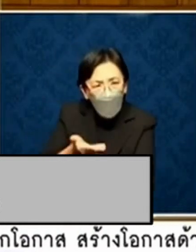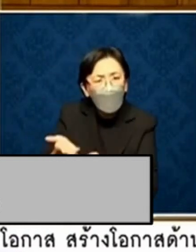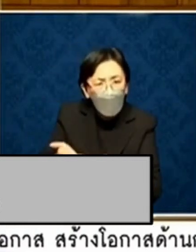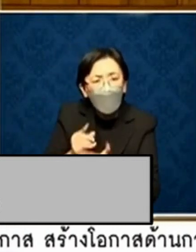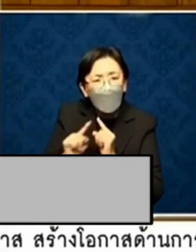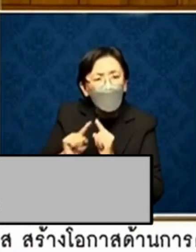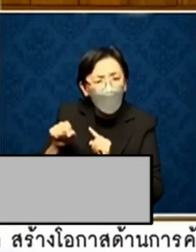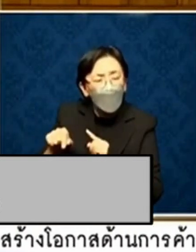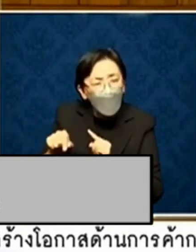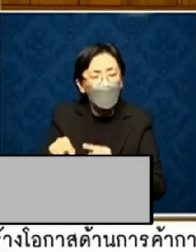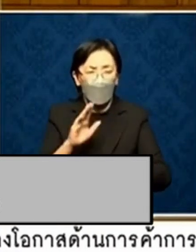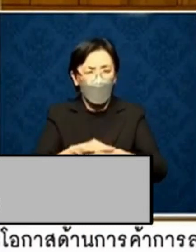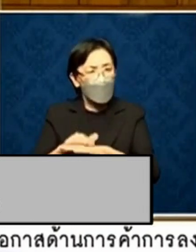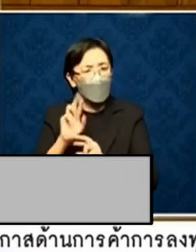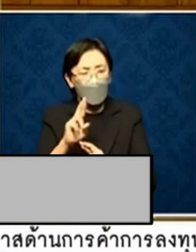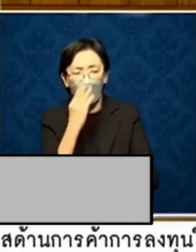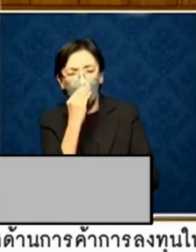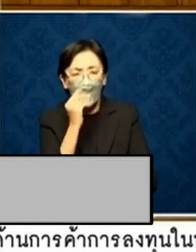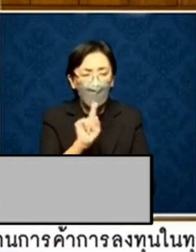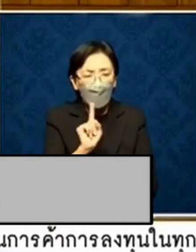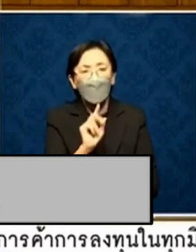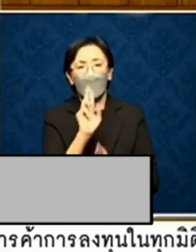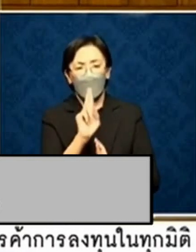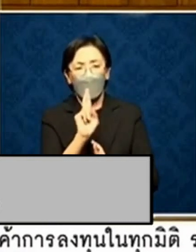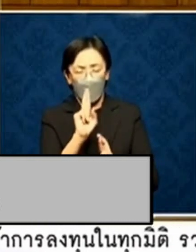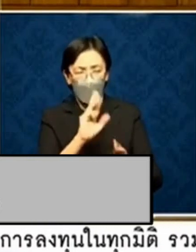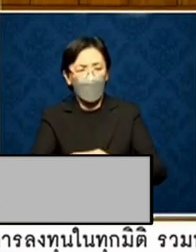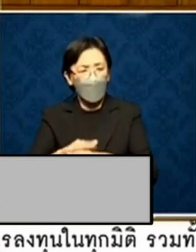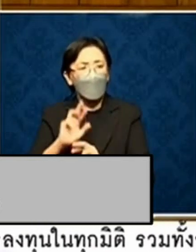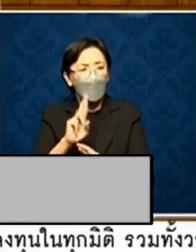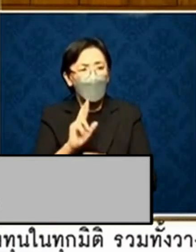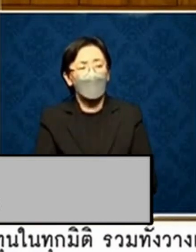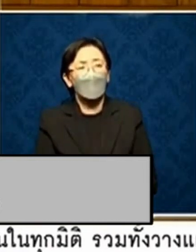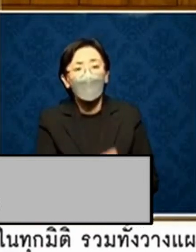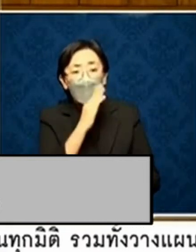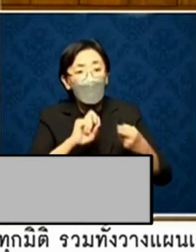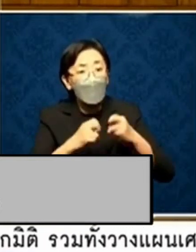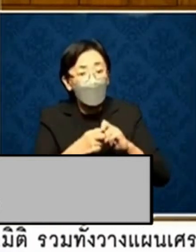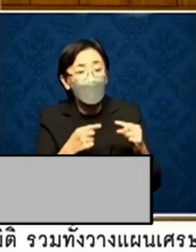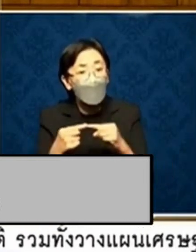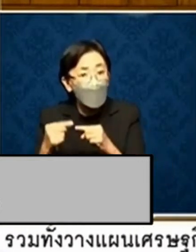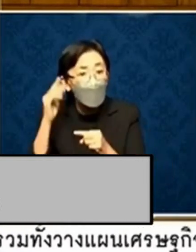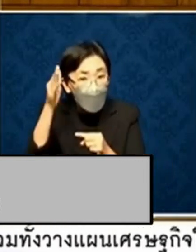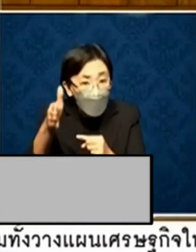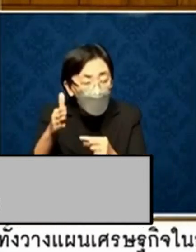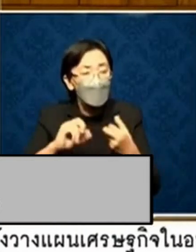เพราะฉะนั้นระมัดระวังด้วยการพูดจาต่างๆขอให้ระมัดระวังนะครับถ้ามันเกิดปัญหาเกิดขึ้นมาในอนาคต